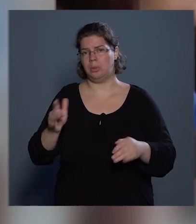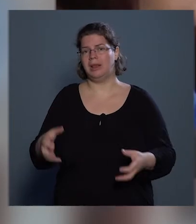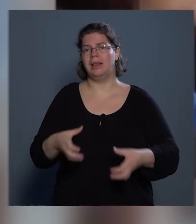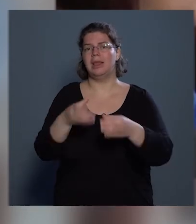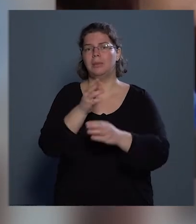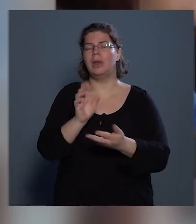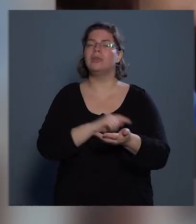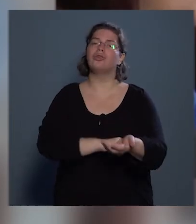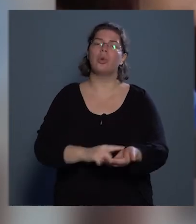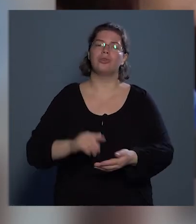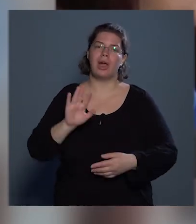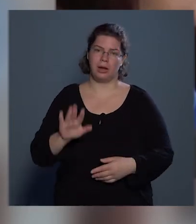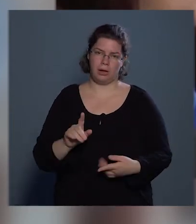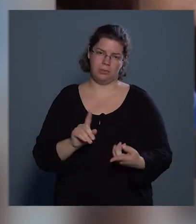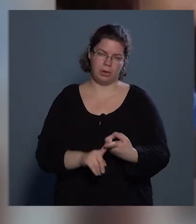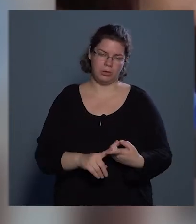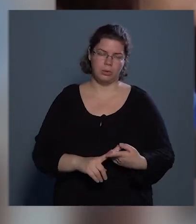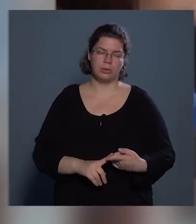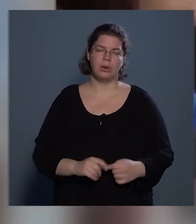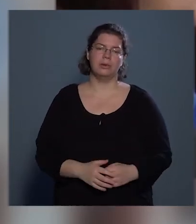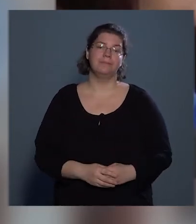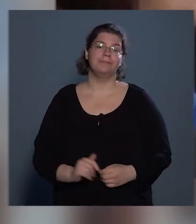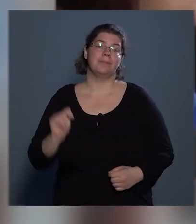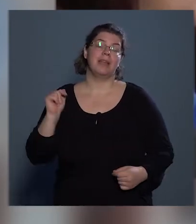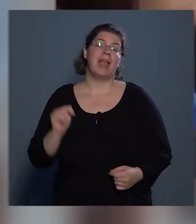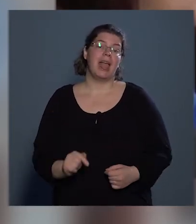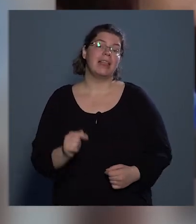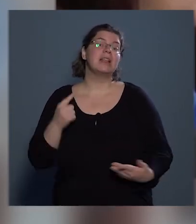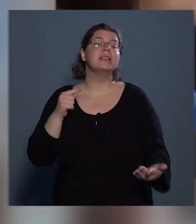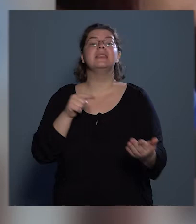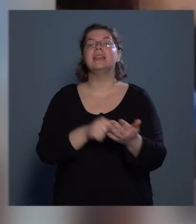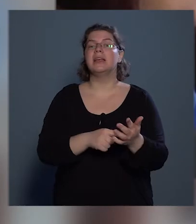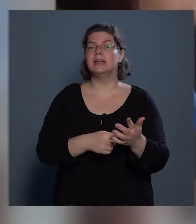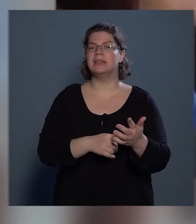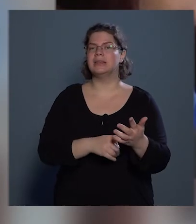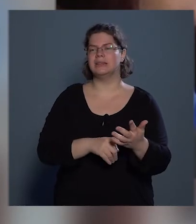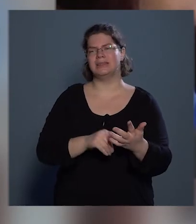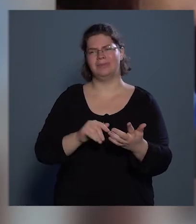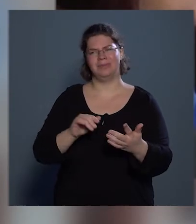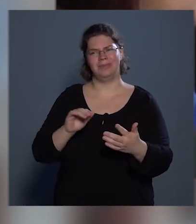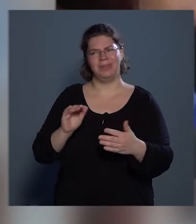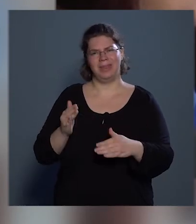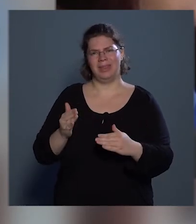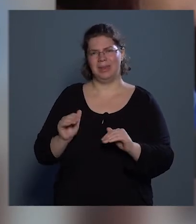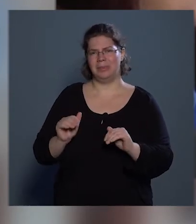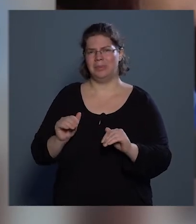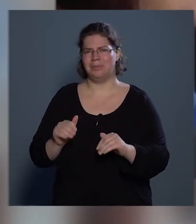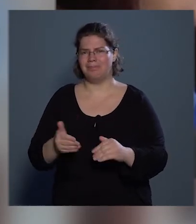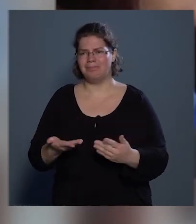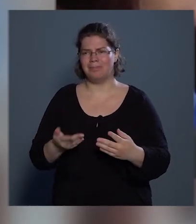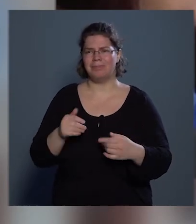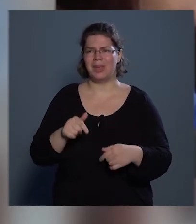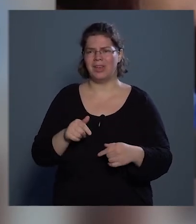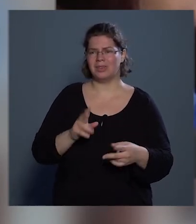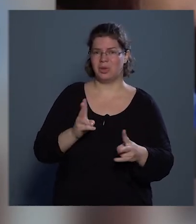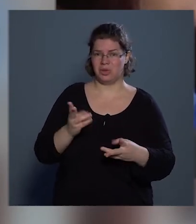sorsára vonatkozólag. Ezt a célt nem túlságosan támasztja az alá, hogy kapunk